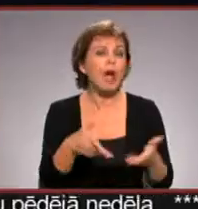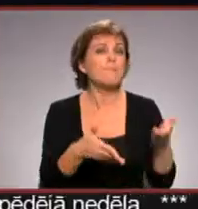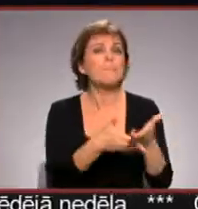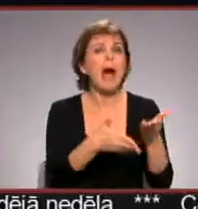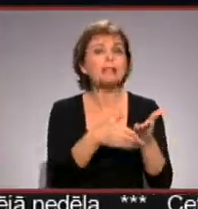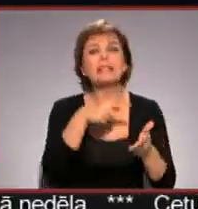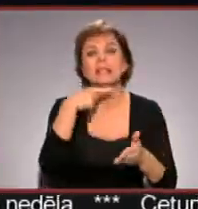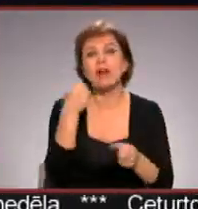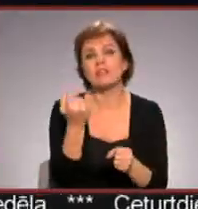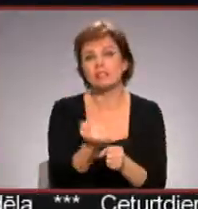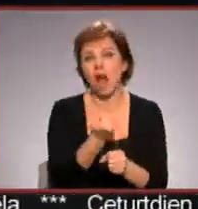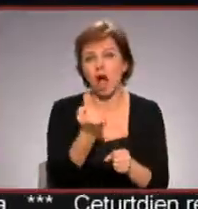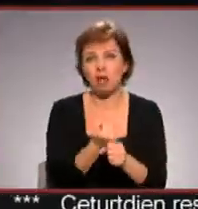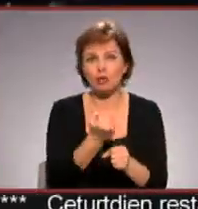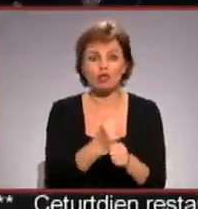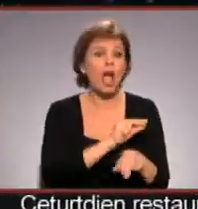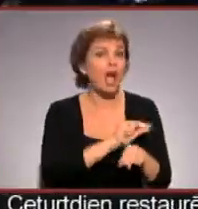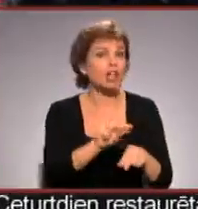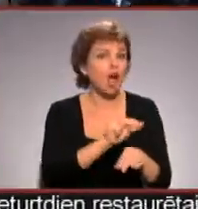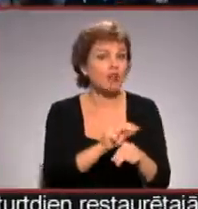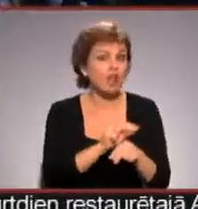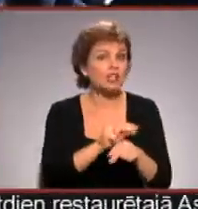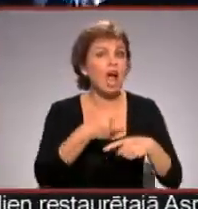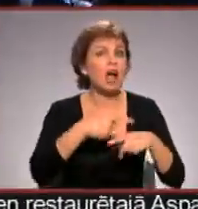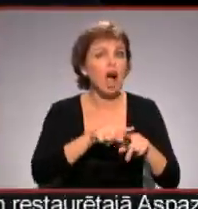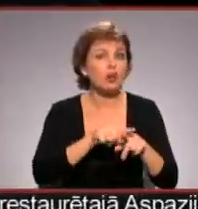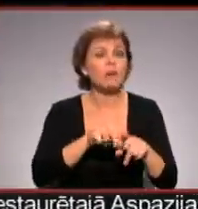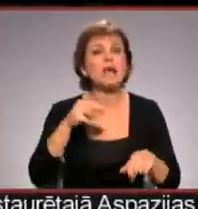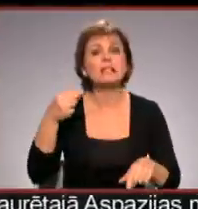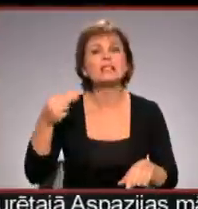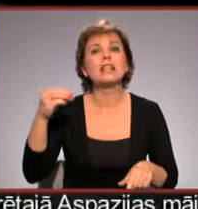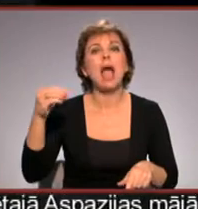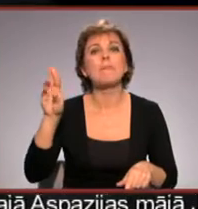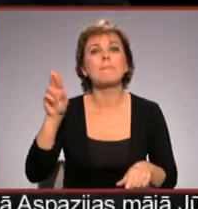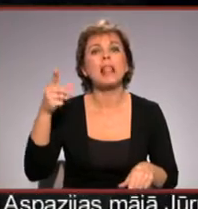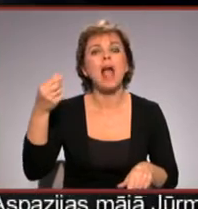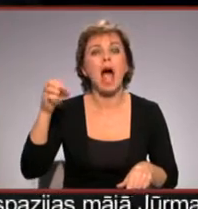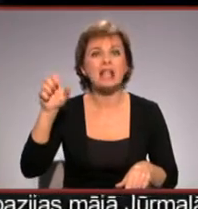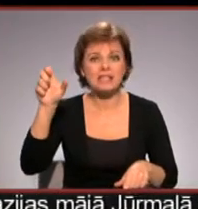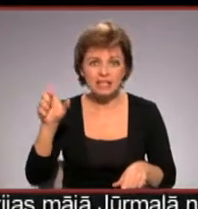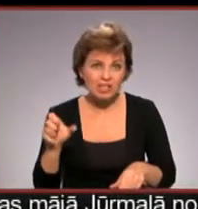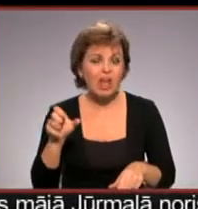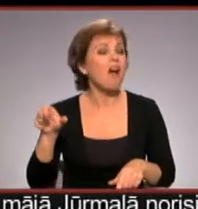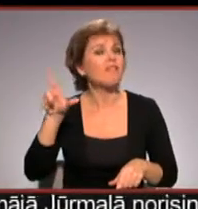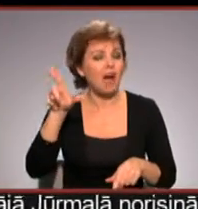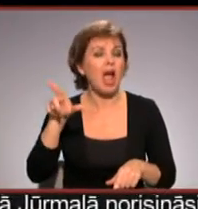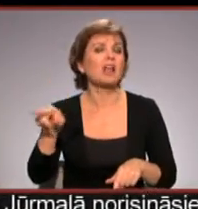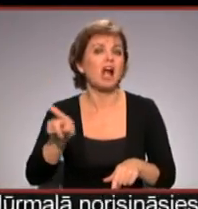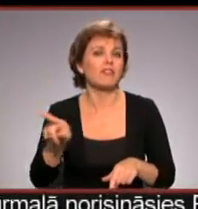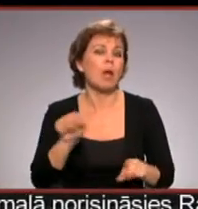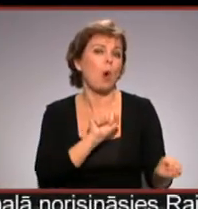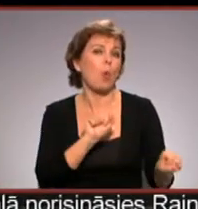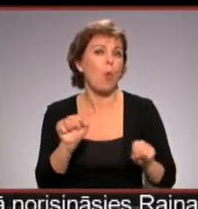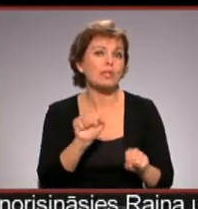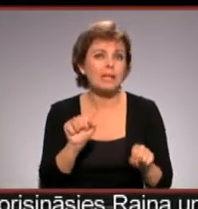īstenot Krievijā strādājošais režisors un horeogrāfs Sergejs Zemļanskis, kura kontā jau ir vairākas kustību izrādes.